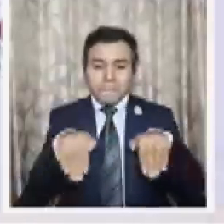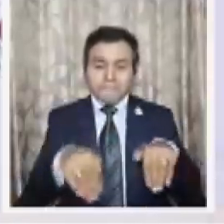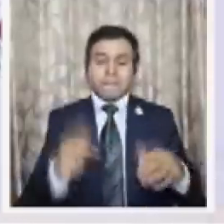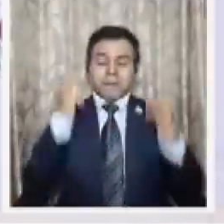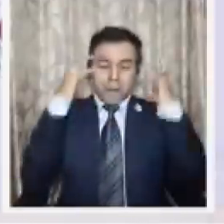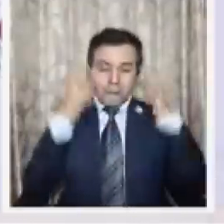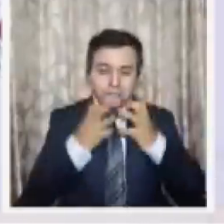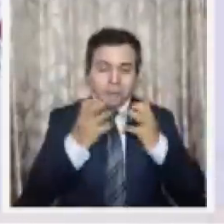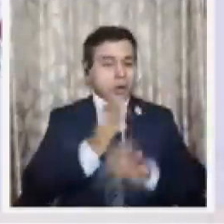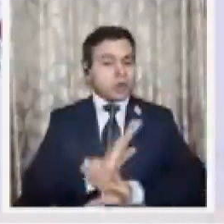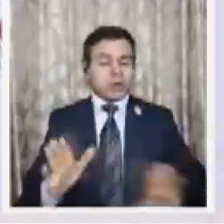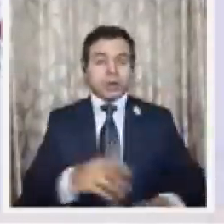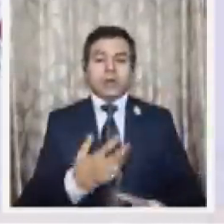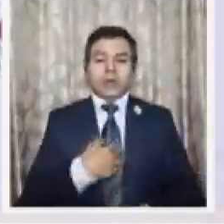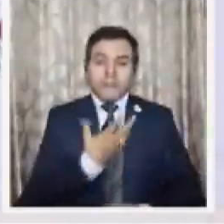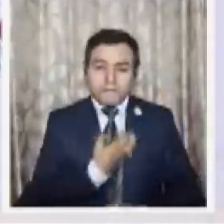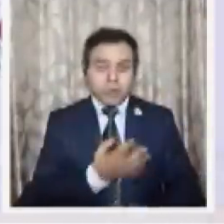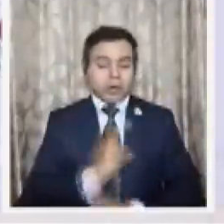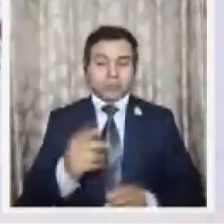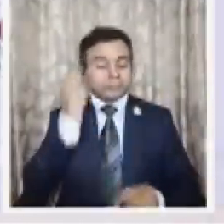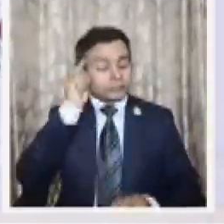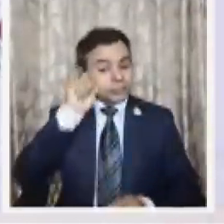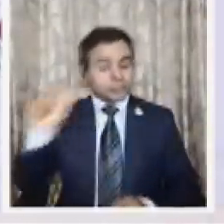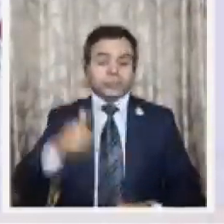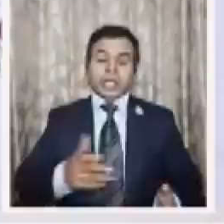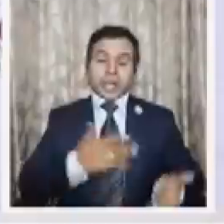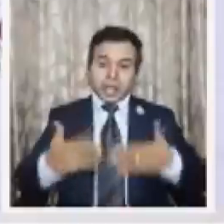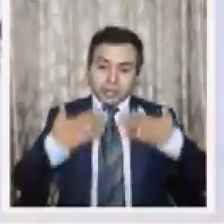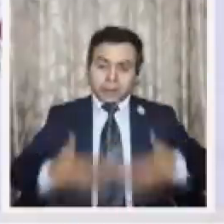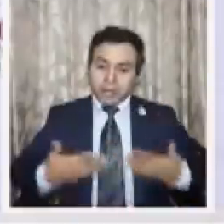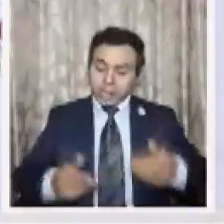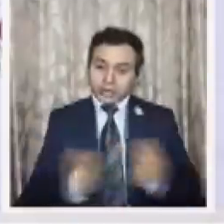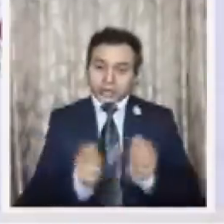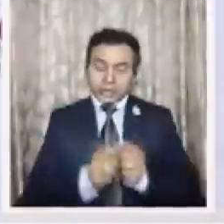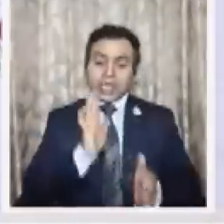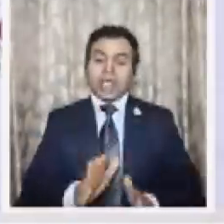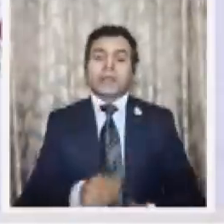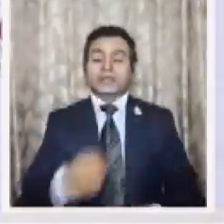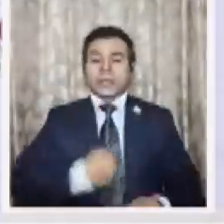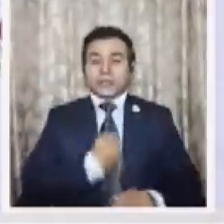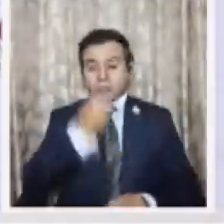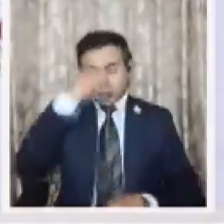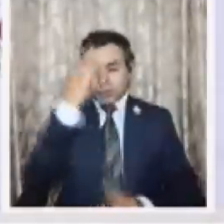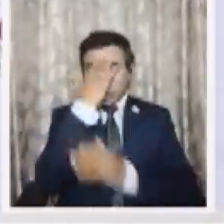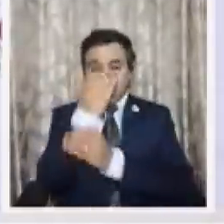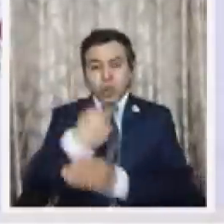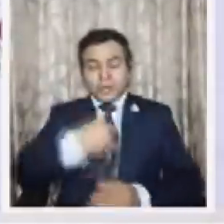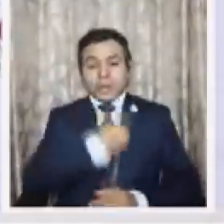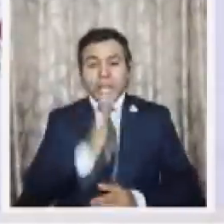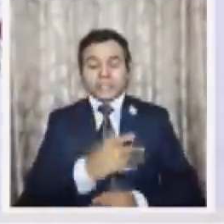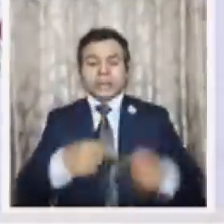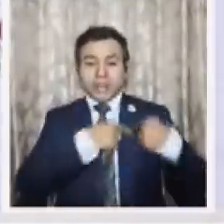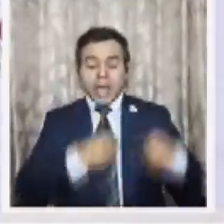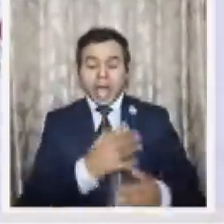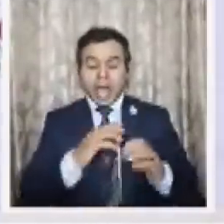বিশেষভাবে সতর্ক থাকি এবং এই নিয়মগুলো মেনে চলি, স্বাস্থ্যবিধি যা বলা হয় এগুলো যেন আমরা যথাযথভাবে পালন করি। আমরা এখনও